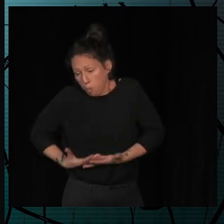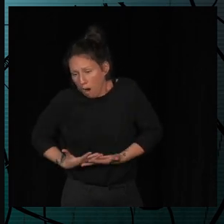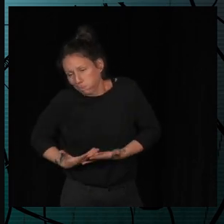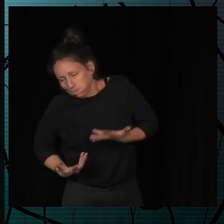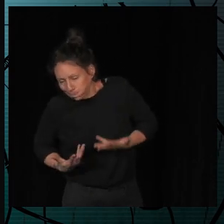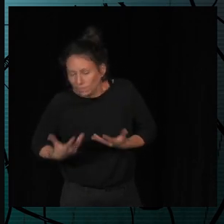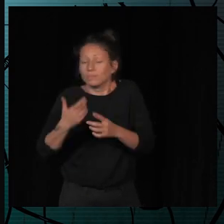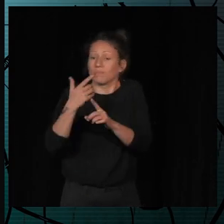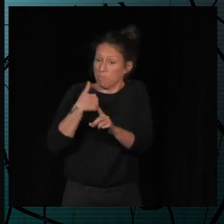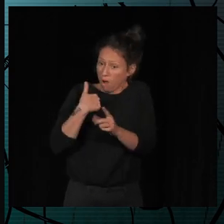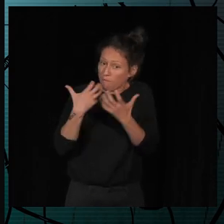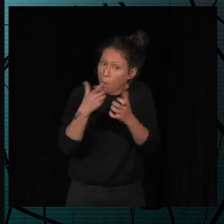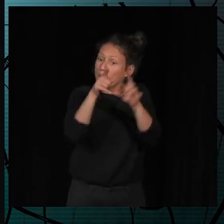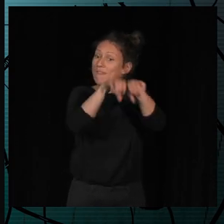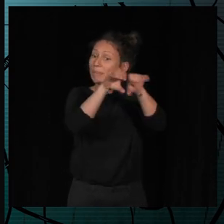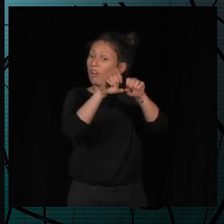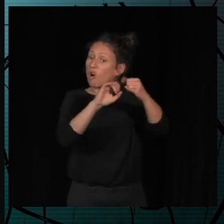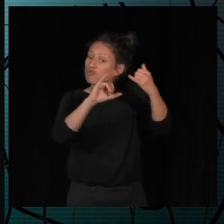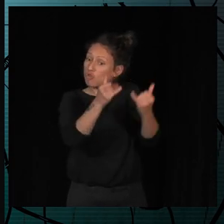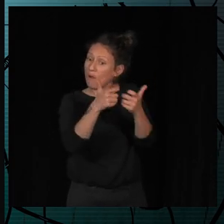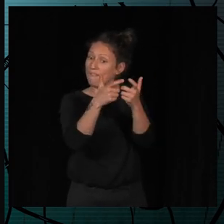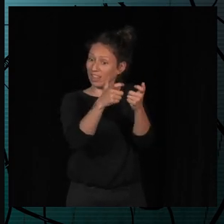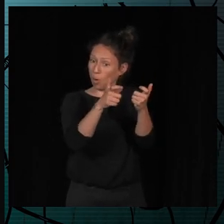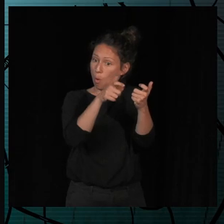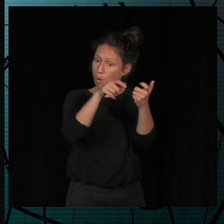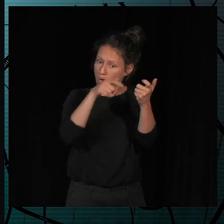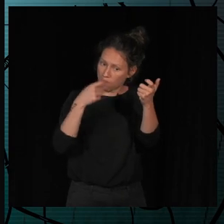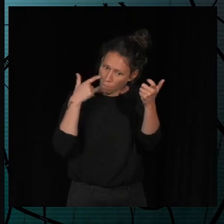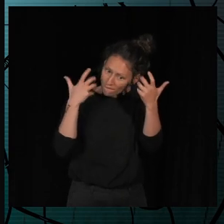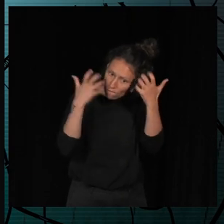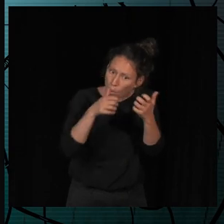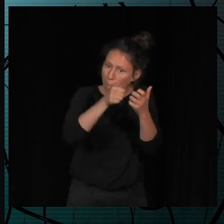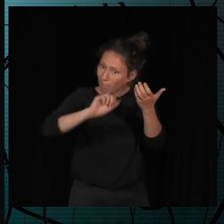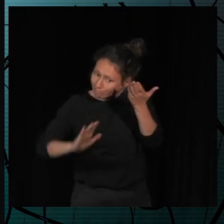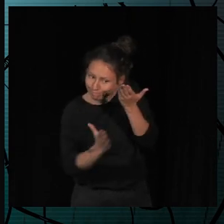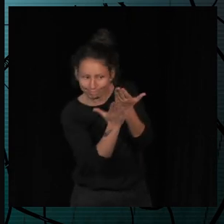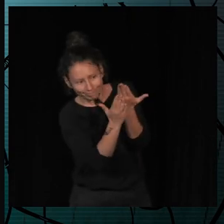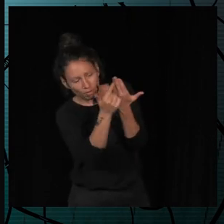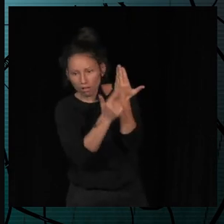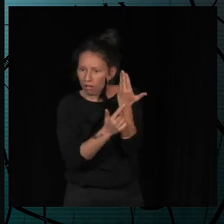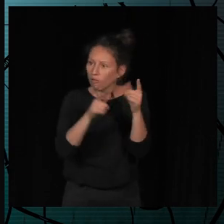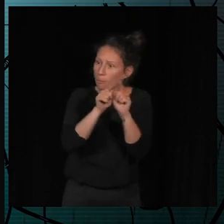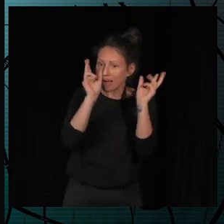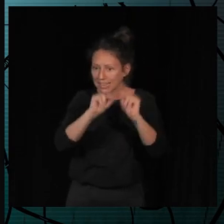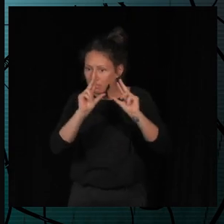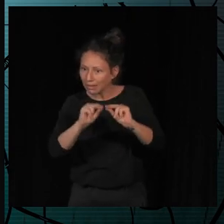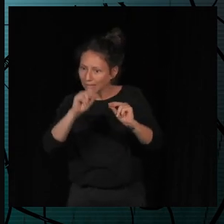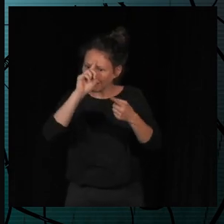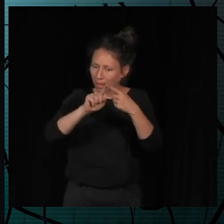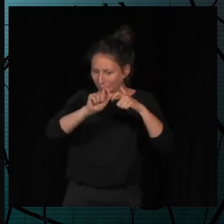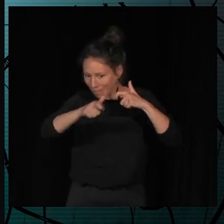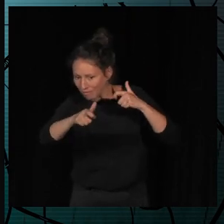inclut des explications sur les biis cognitifs et je pense que dans la mesure où les les bibliothèques négocient